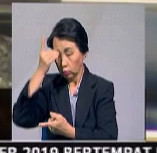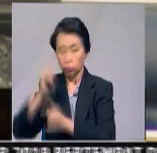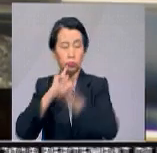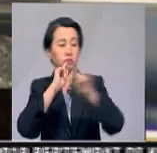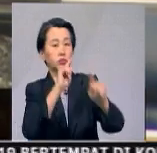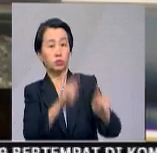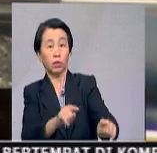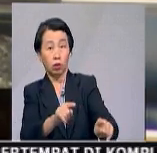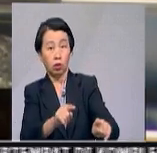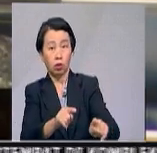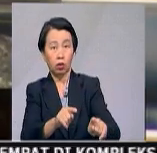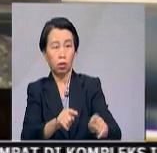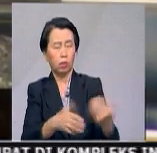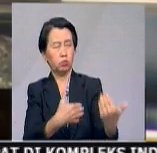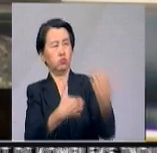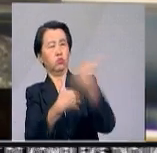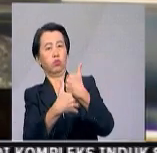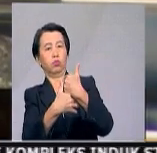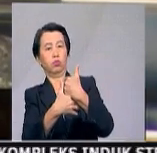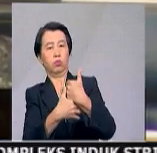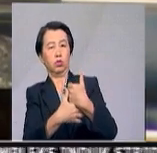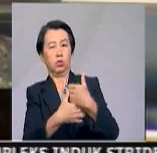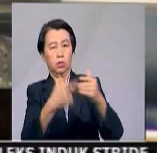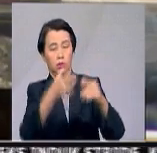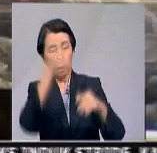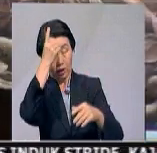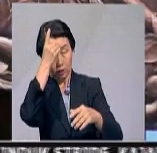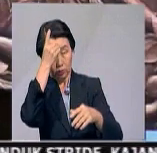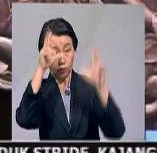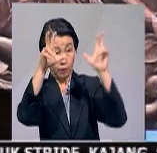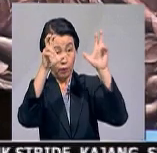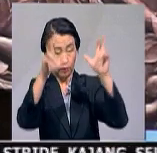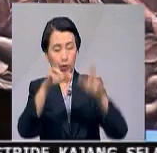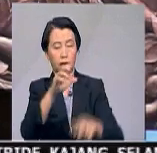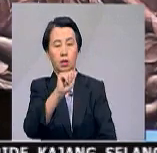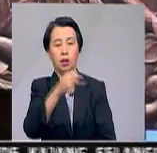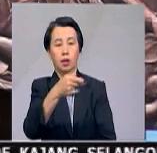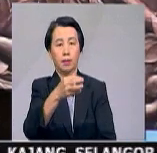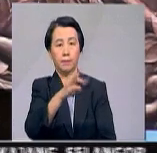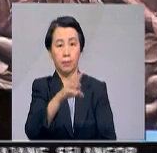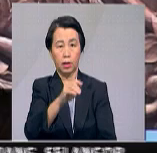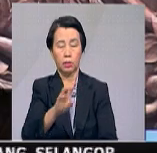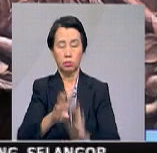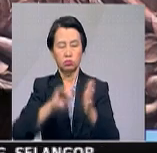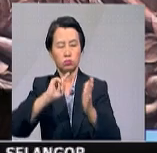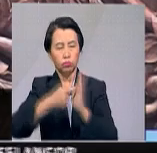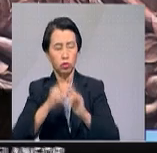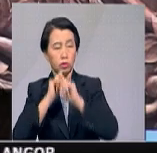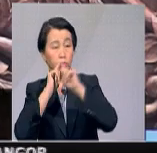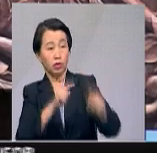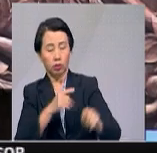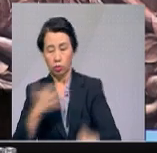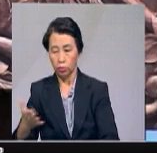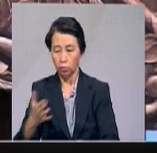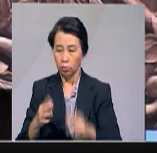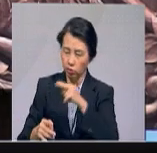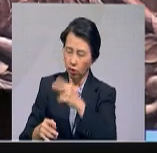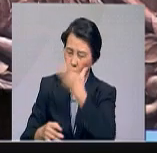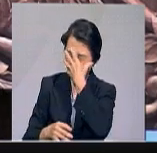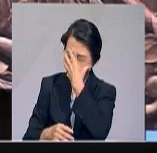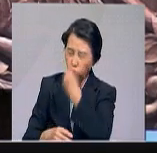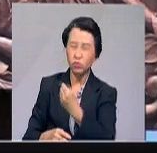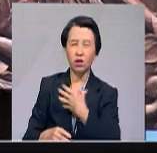menjawab celahan Ahli Parlimen Pontian, Datuk Seri Ahmad Maslan. Ketika memulakan jawapan, beliau kelihatan pucat